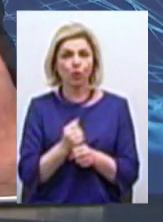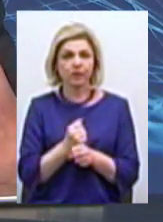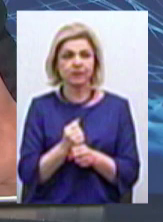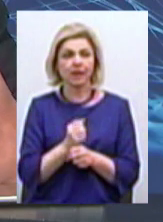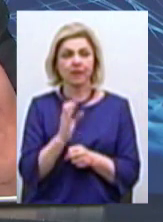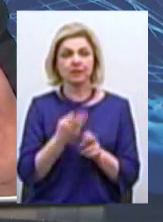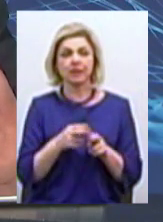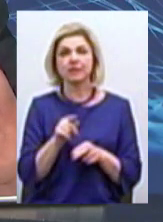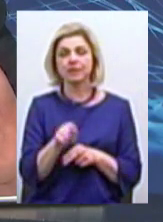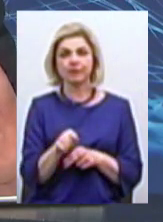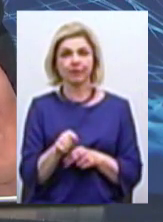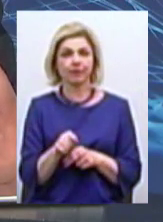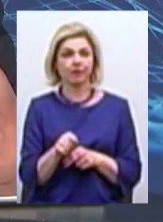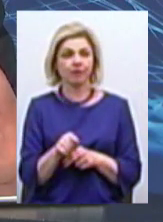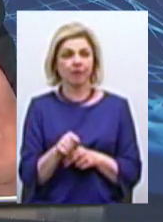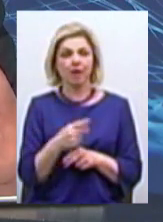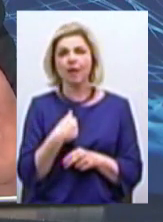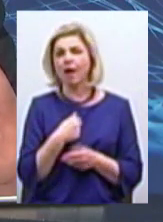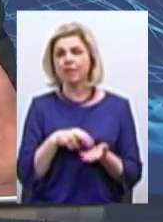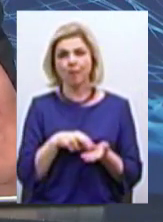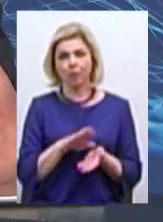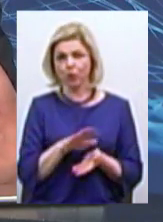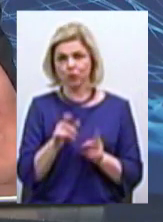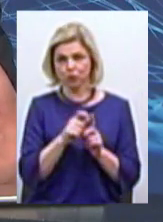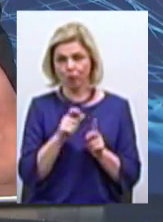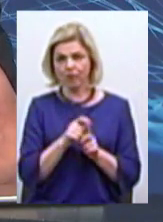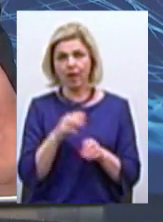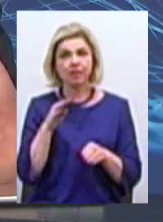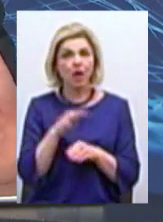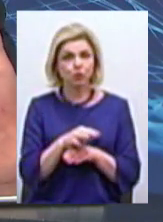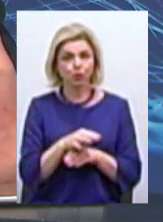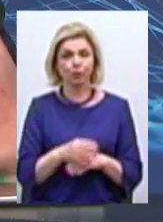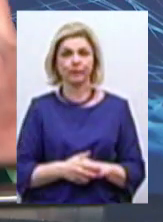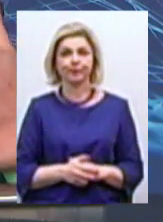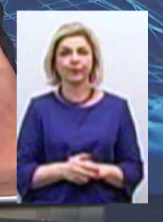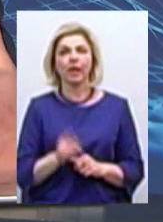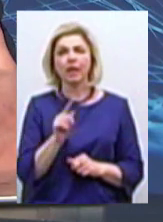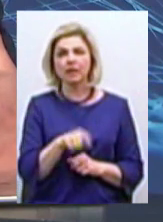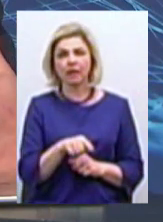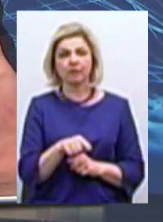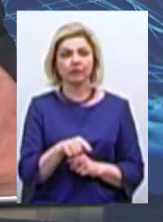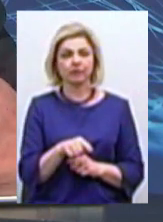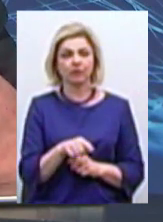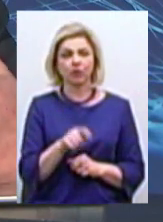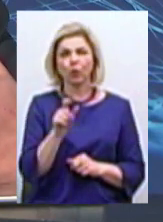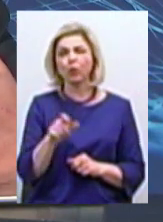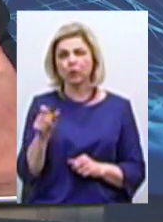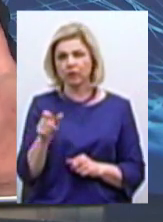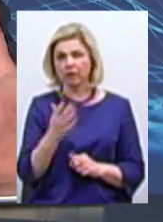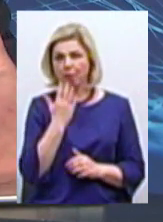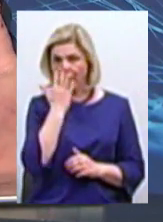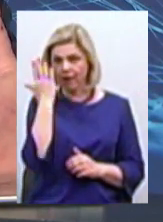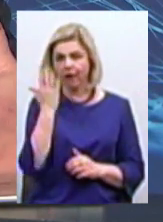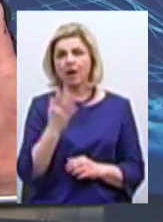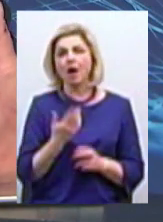з цим, знаєте, ну, я не побоюсь слова сказати, наступом оцих бариг, людей, які фактично